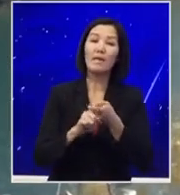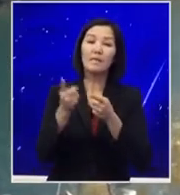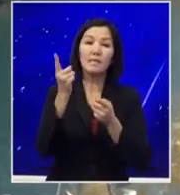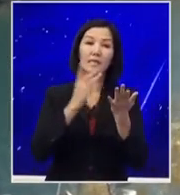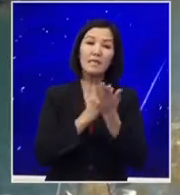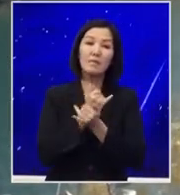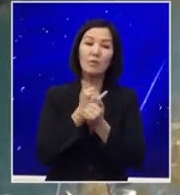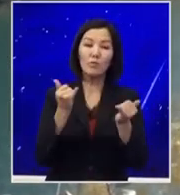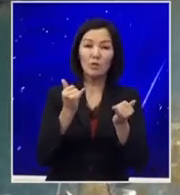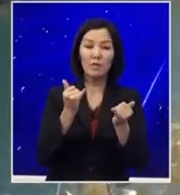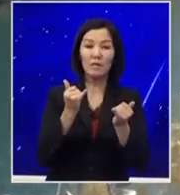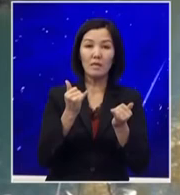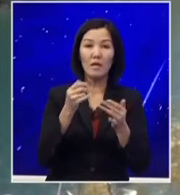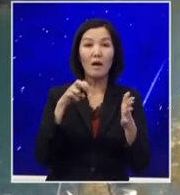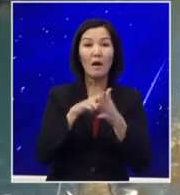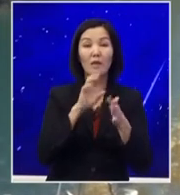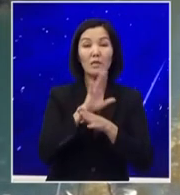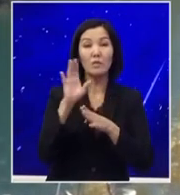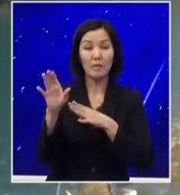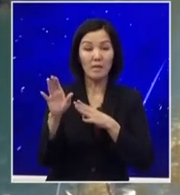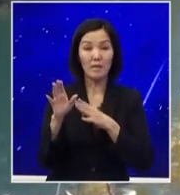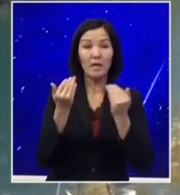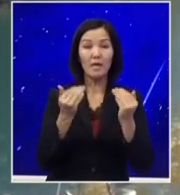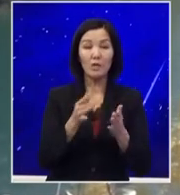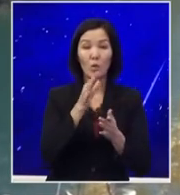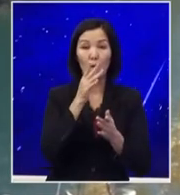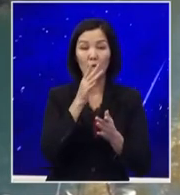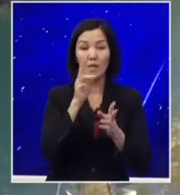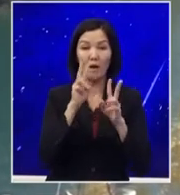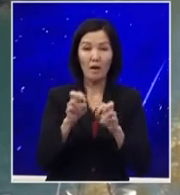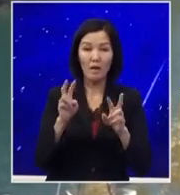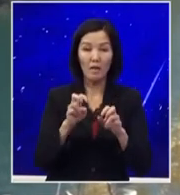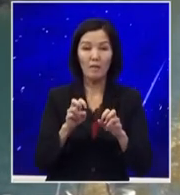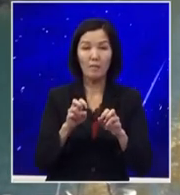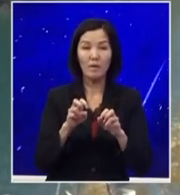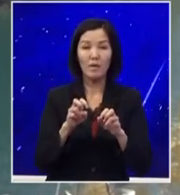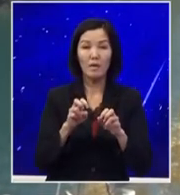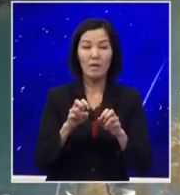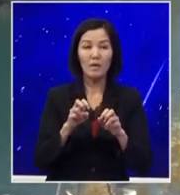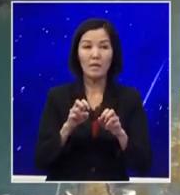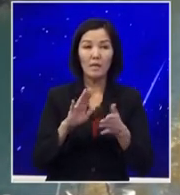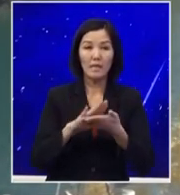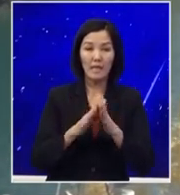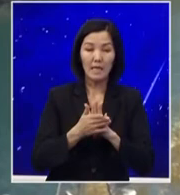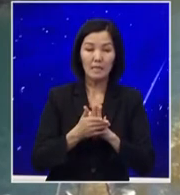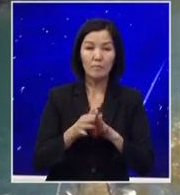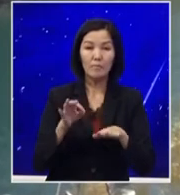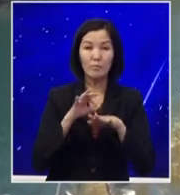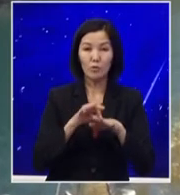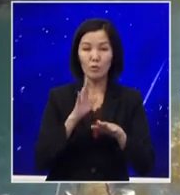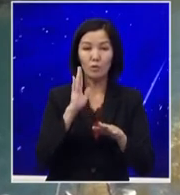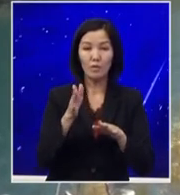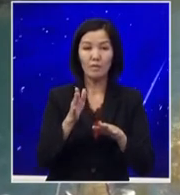көрсететін мекемелерге хат жаздық. Қазір уақытта ол кісілермен